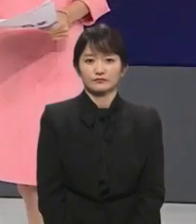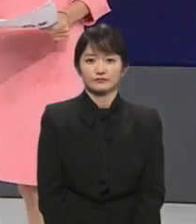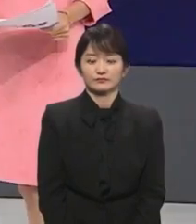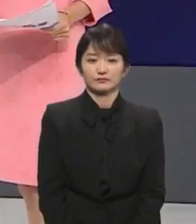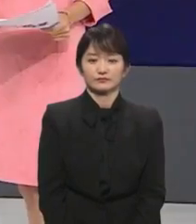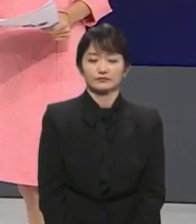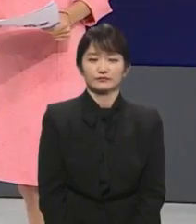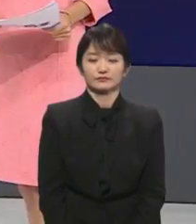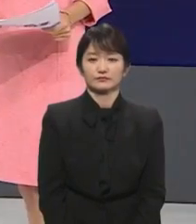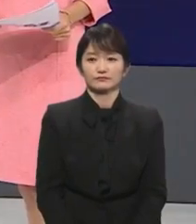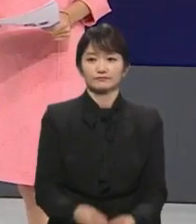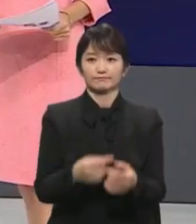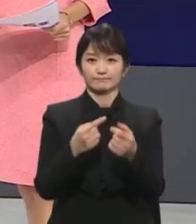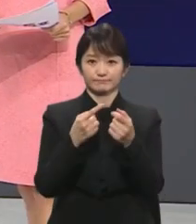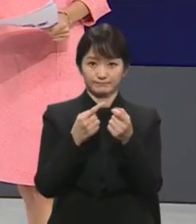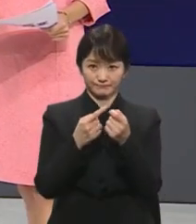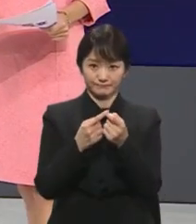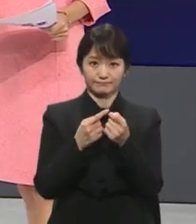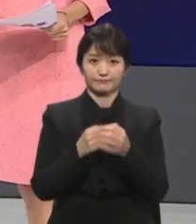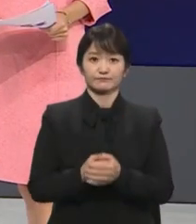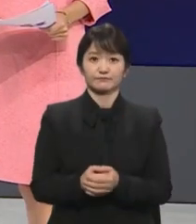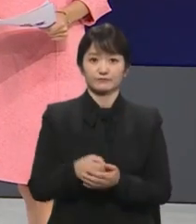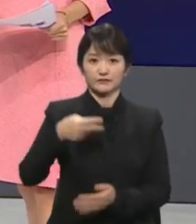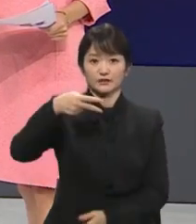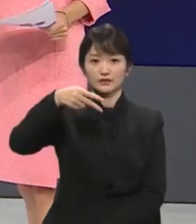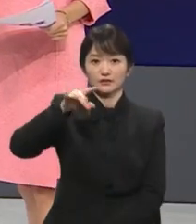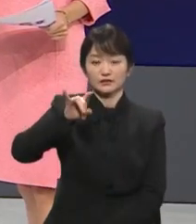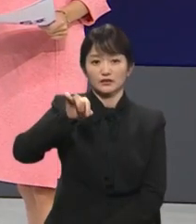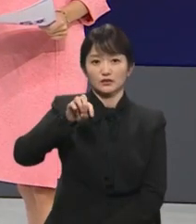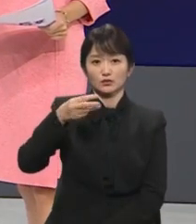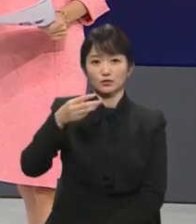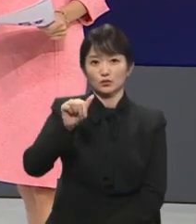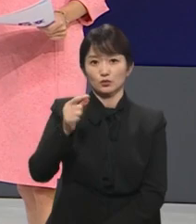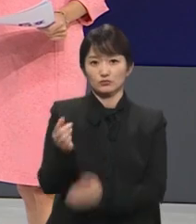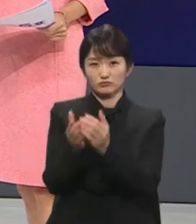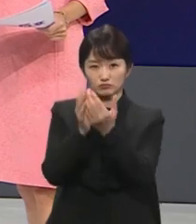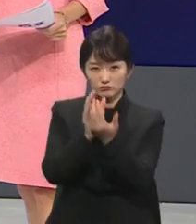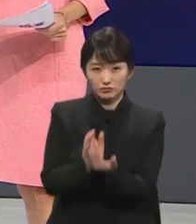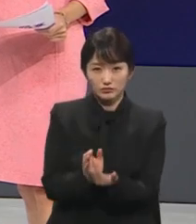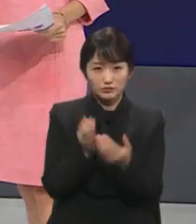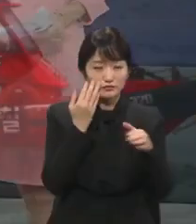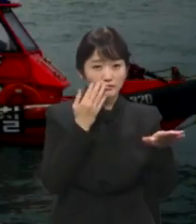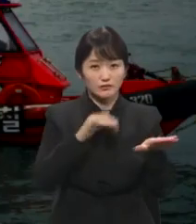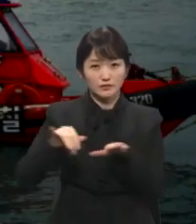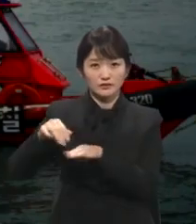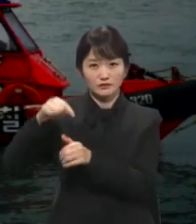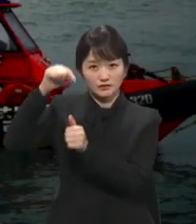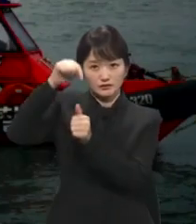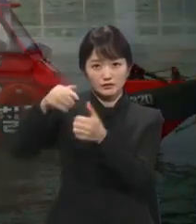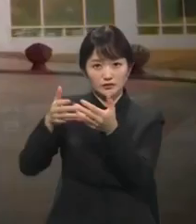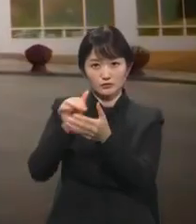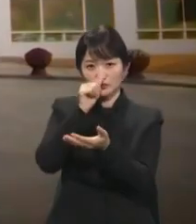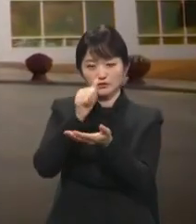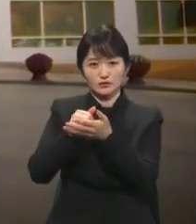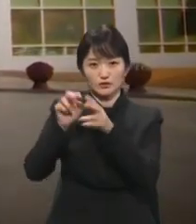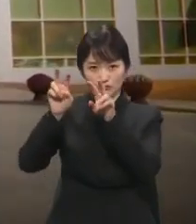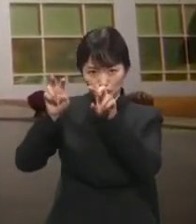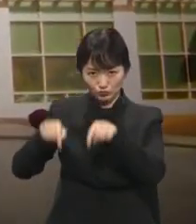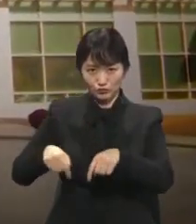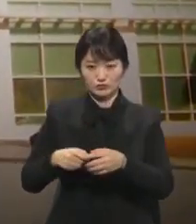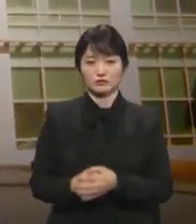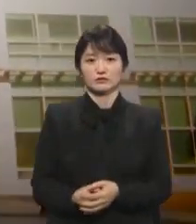달리겠습니다 첫 번째 트랙 세월호 해경 지휘부 무죄입니다 세월호 참사 당시 미흡한 시동